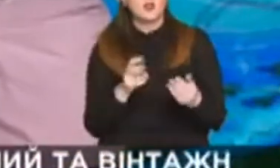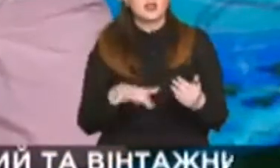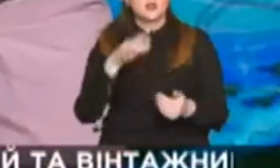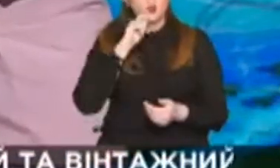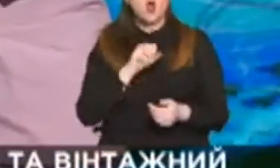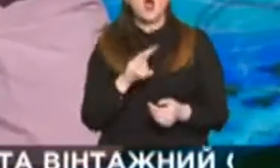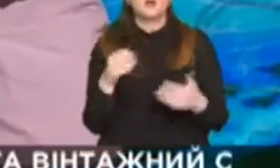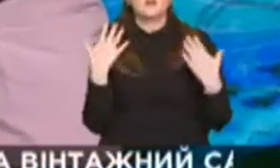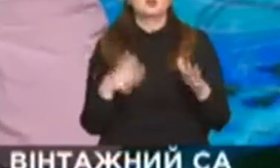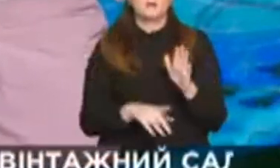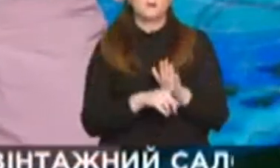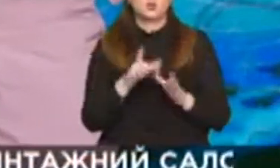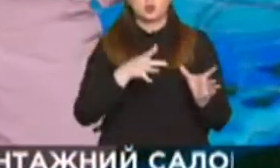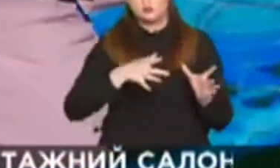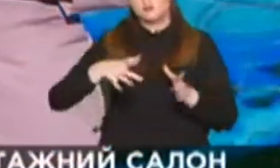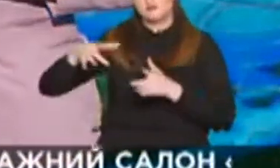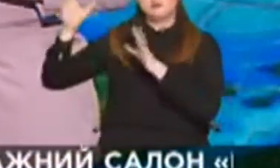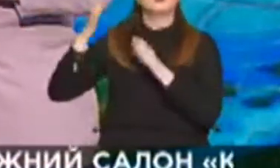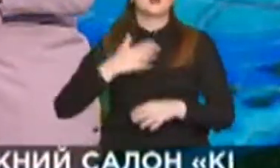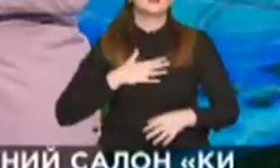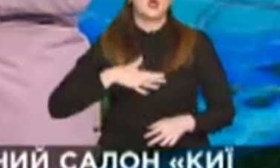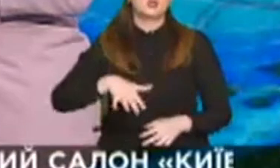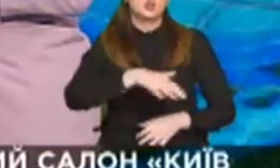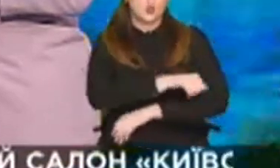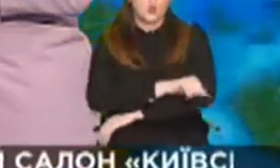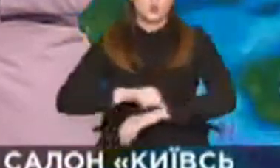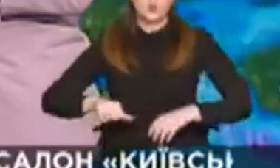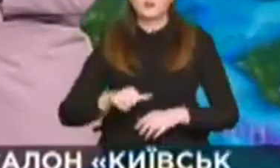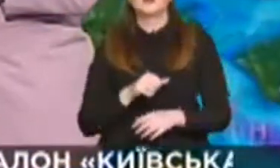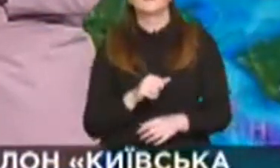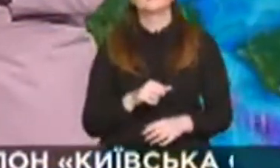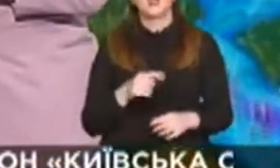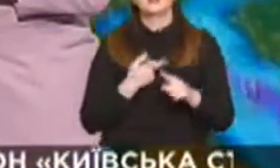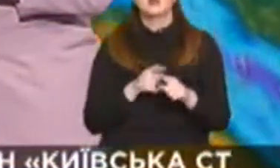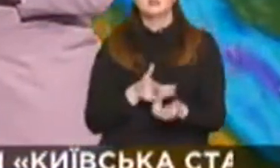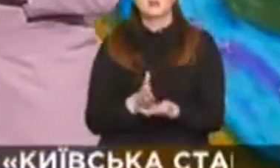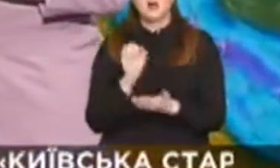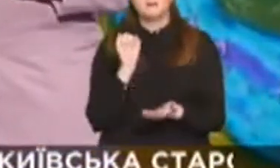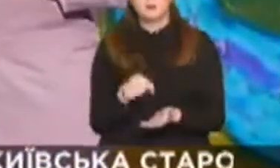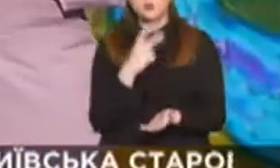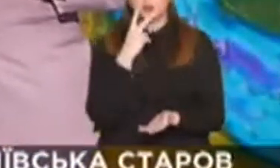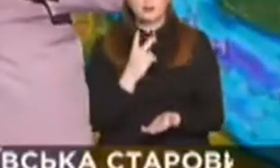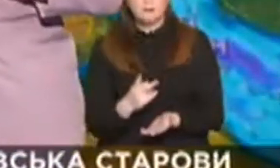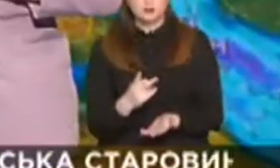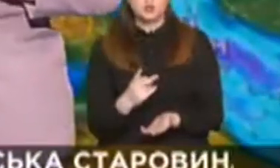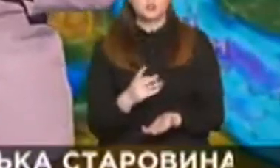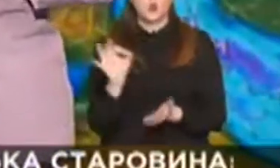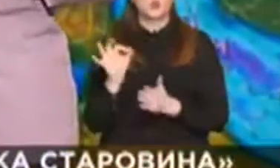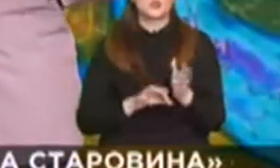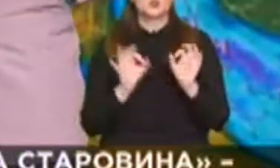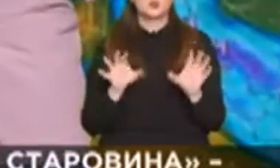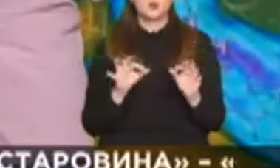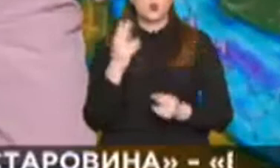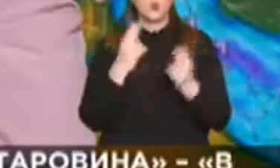територію України, але вже починає покидати наші кордони. Ось безпосередньо на цій мапі ви можете бачити. Одразу